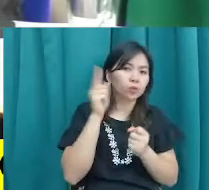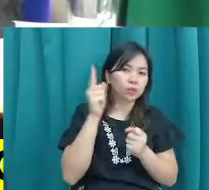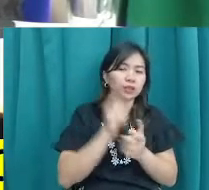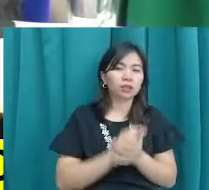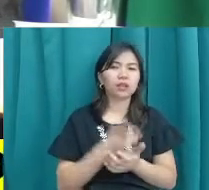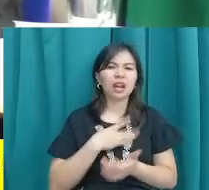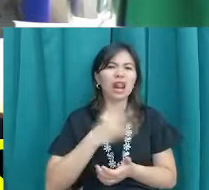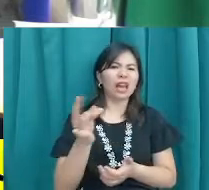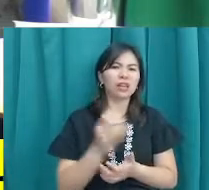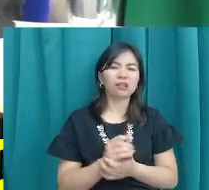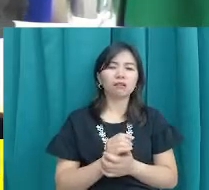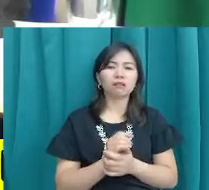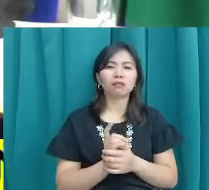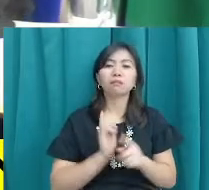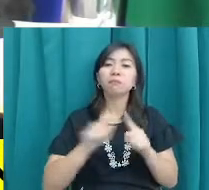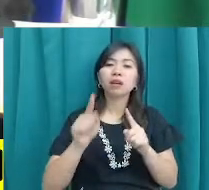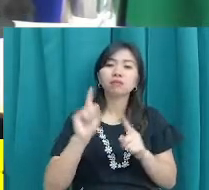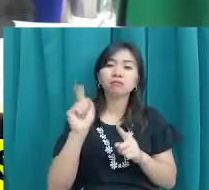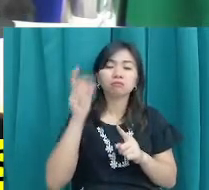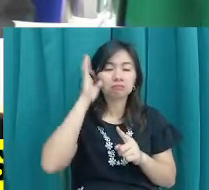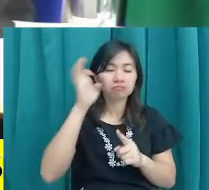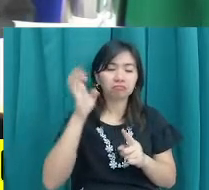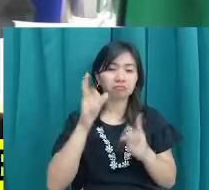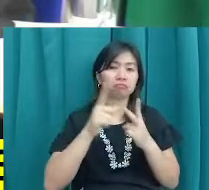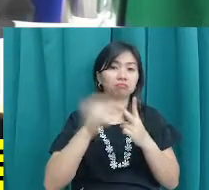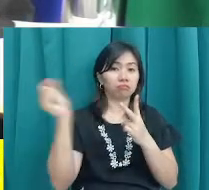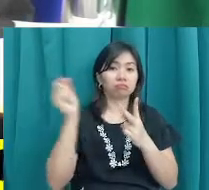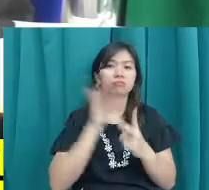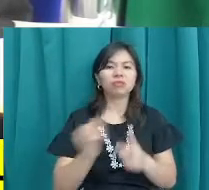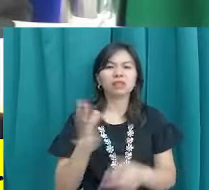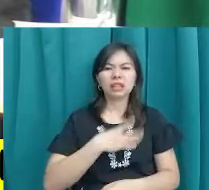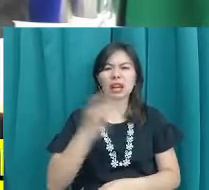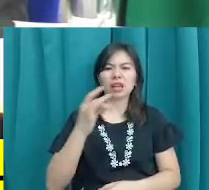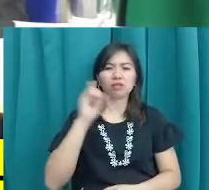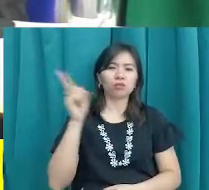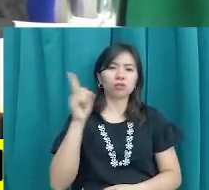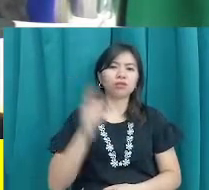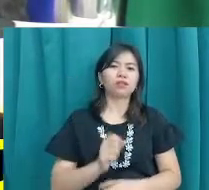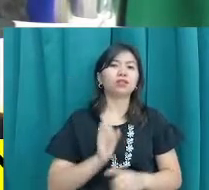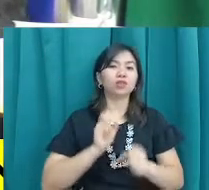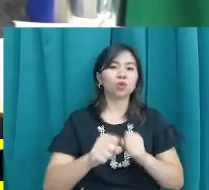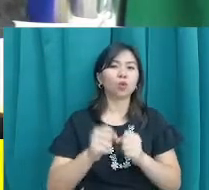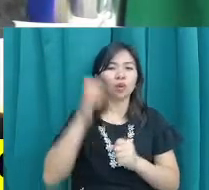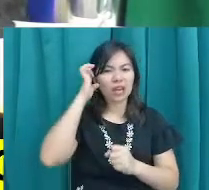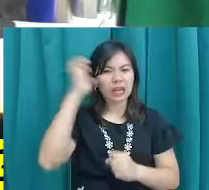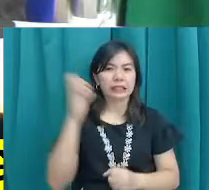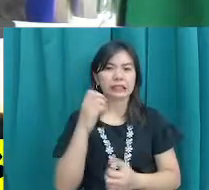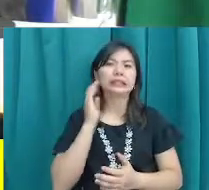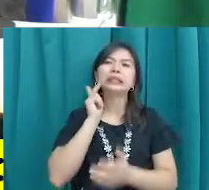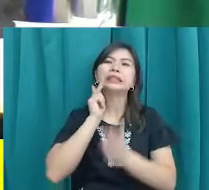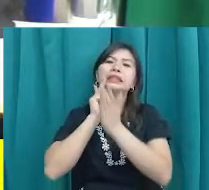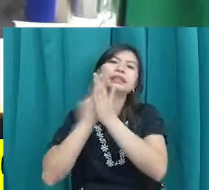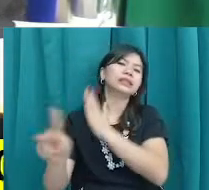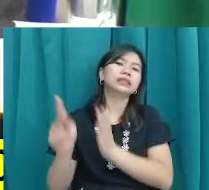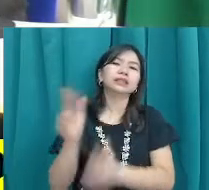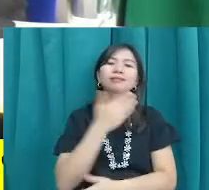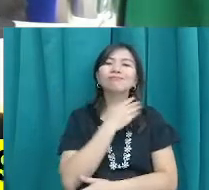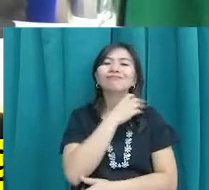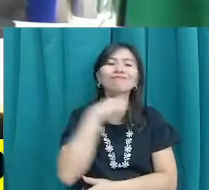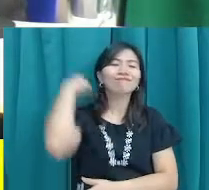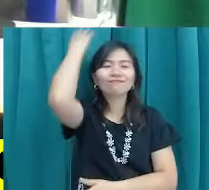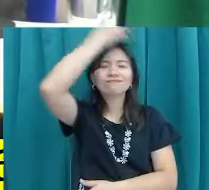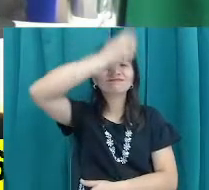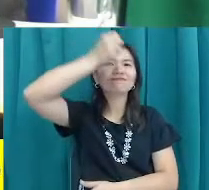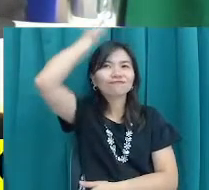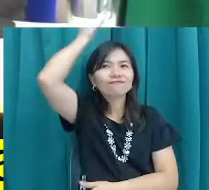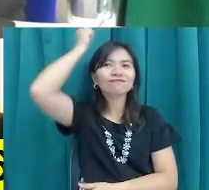niya. Kaso ang pinili niya eh, yung gusto niya. Kaya yun, pinatay niya ang sarili niya. Kaya tama yung sinabi ni